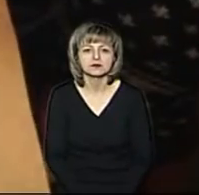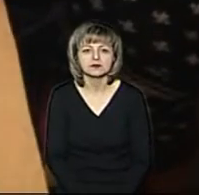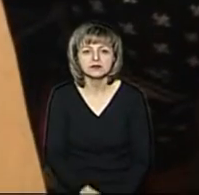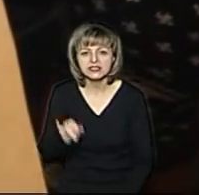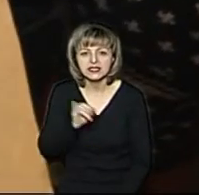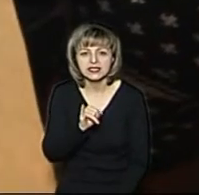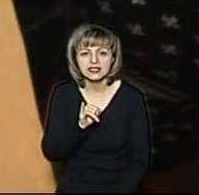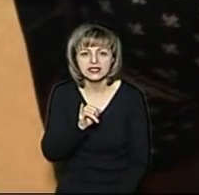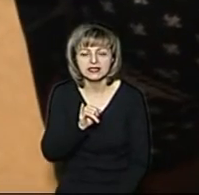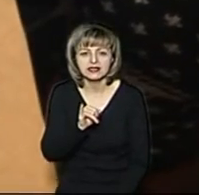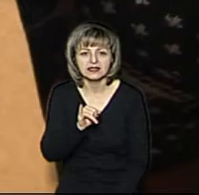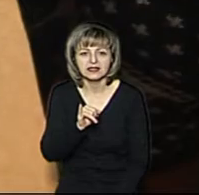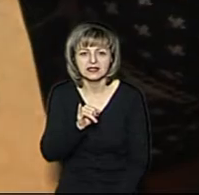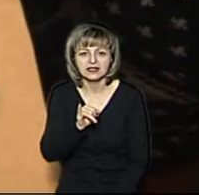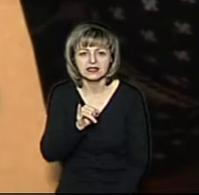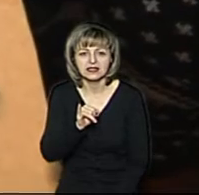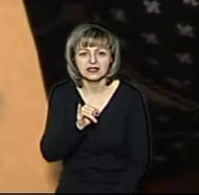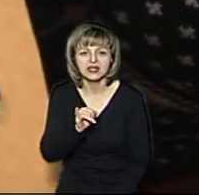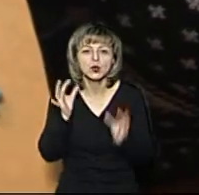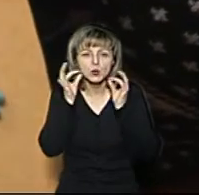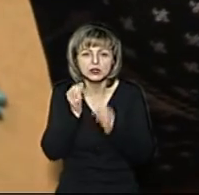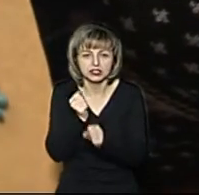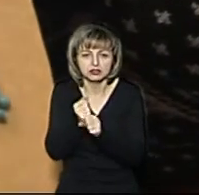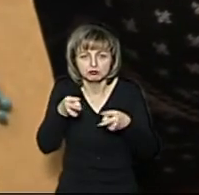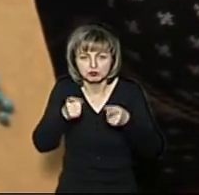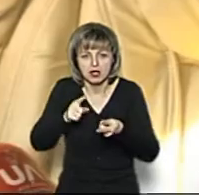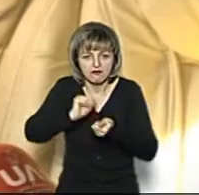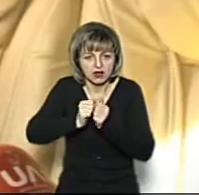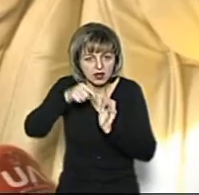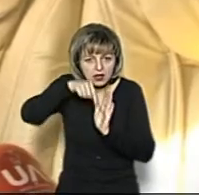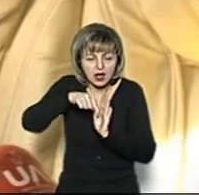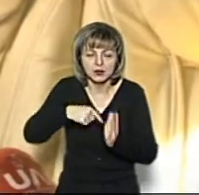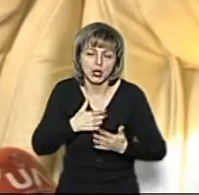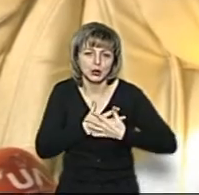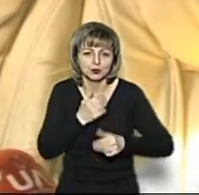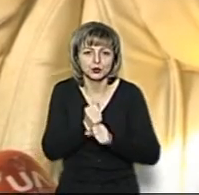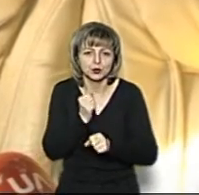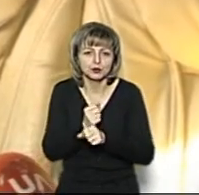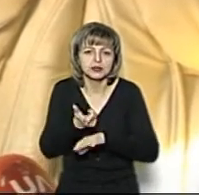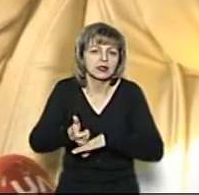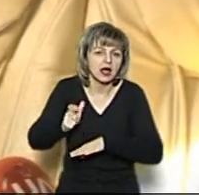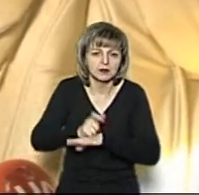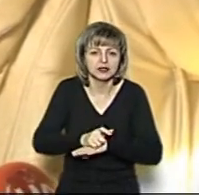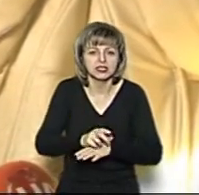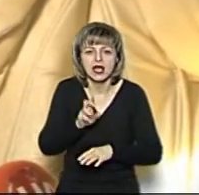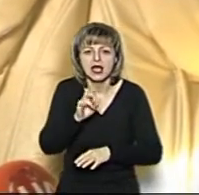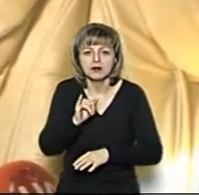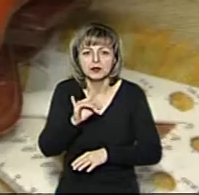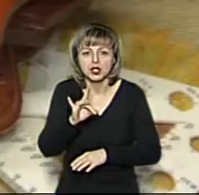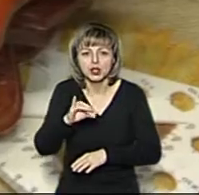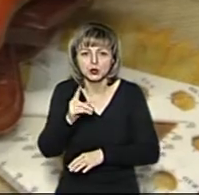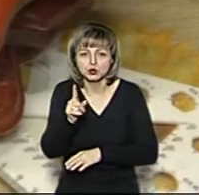І вони з справжнього камня зроблені. Я люблю робити саме більше з бірюзового